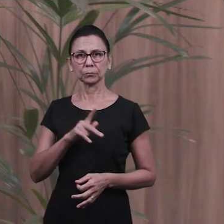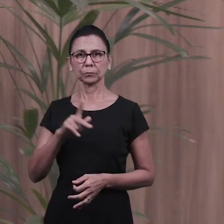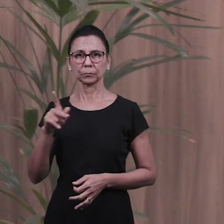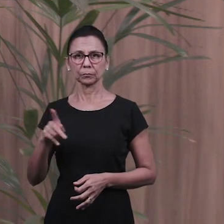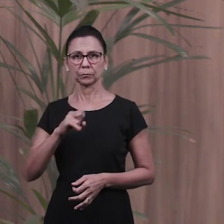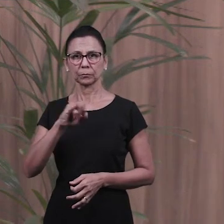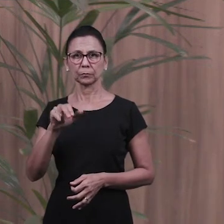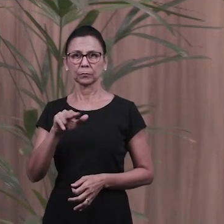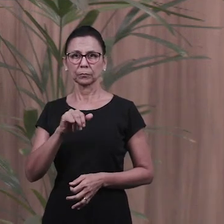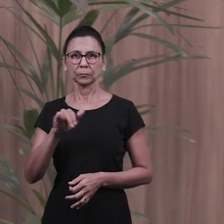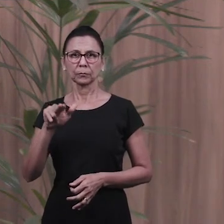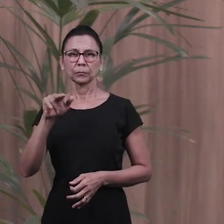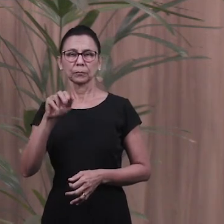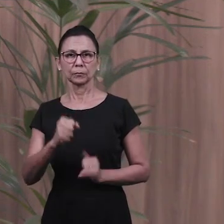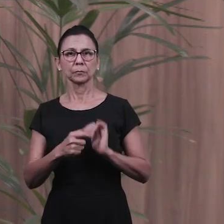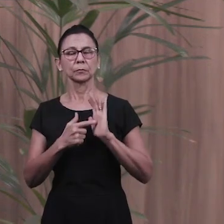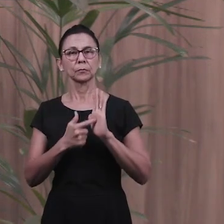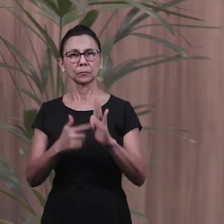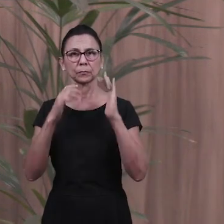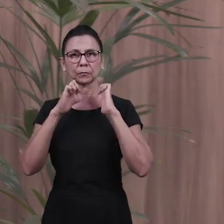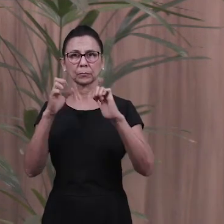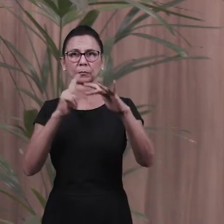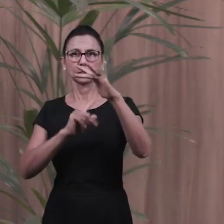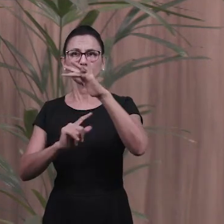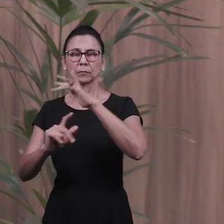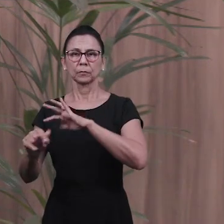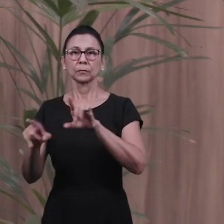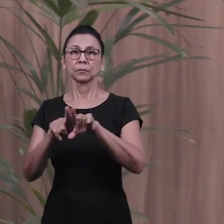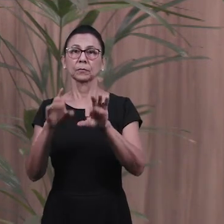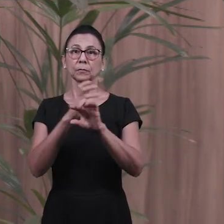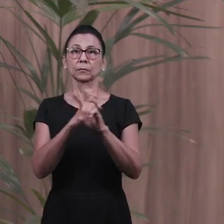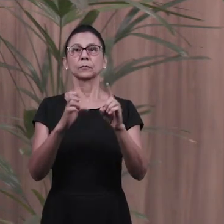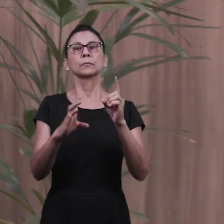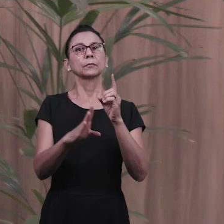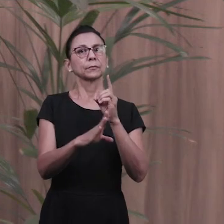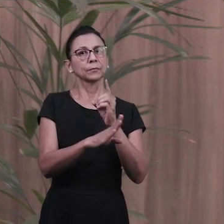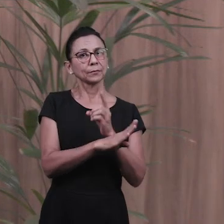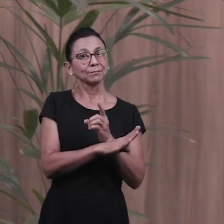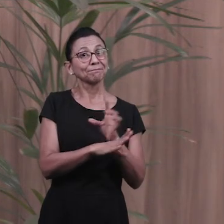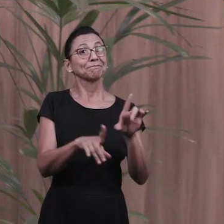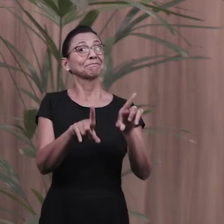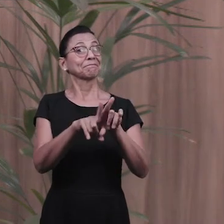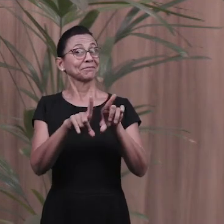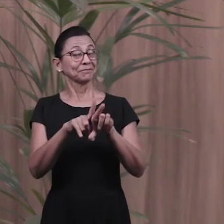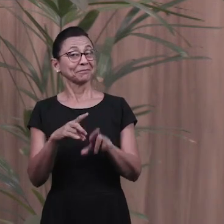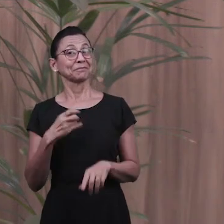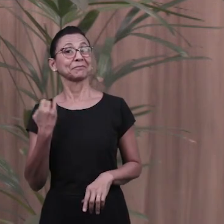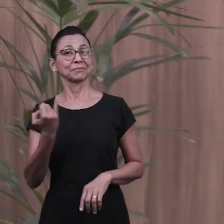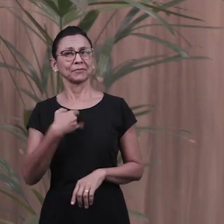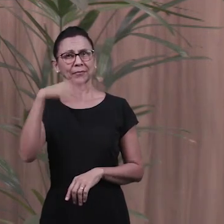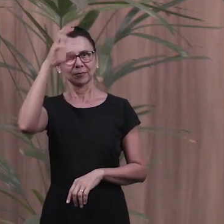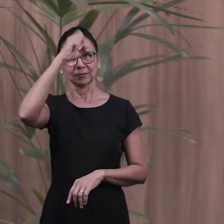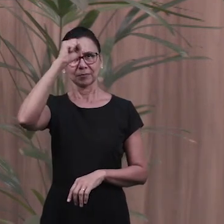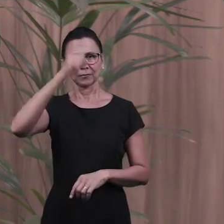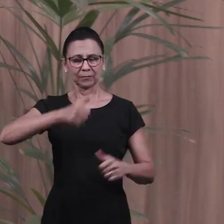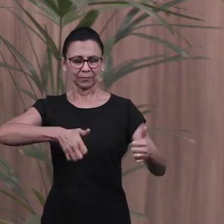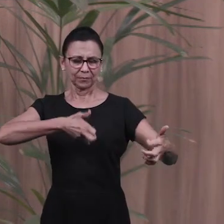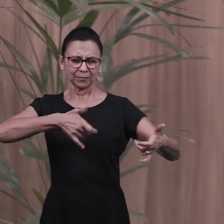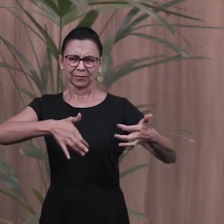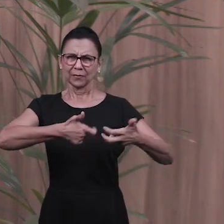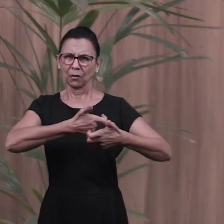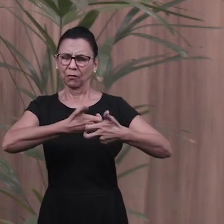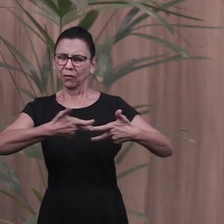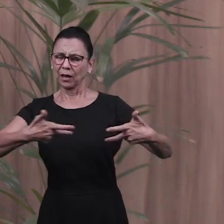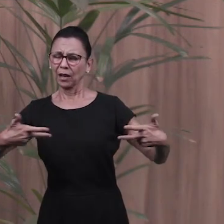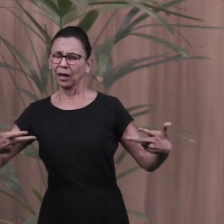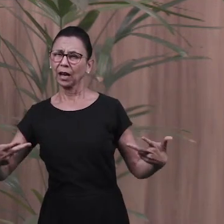programme en annonçant l'évangile éternel et dans les écoles bibliques dominicales. Euh, et en apprenant à jouer l'instrument, parce